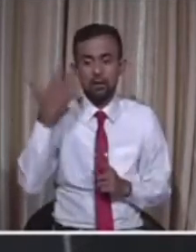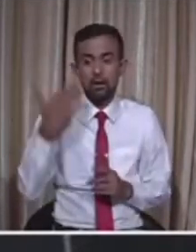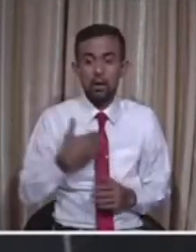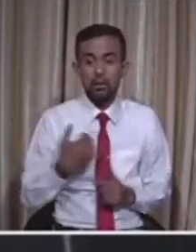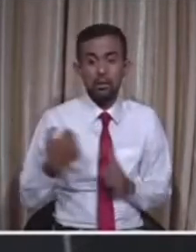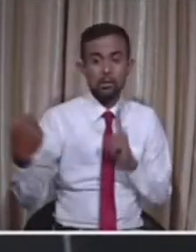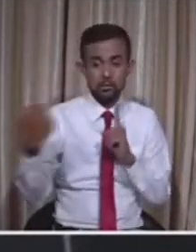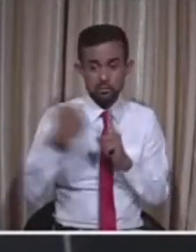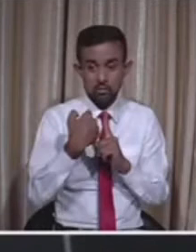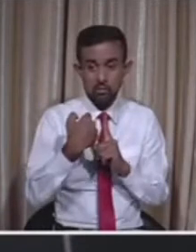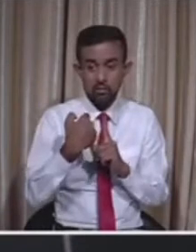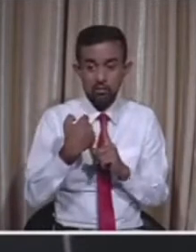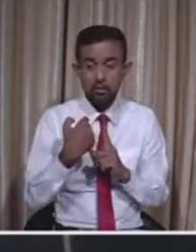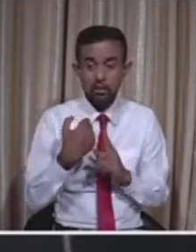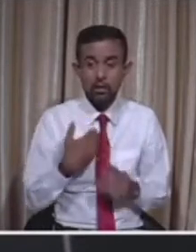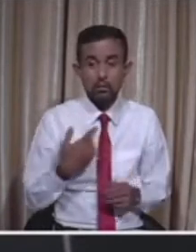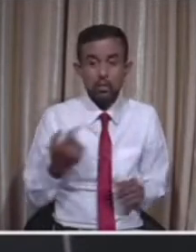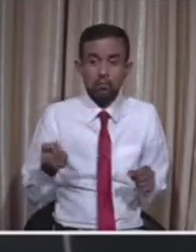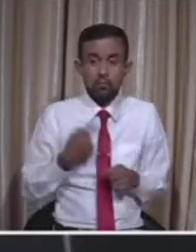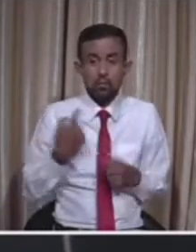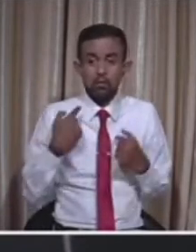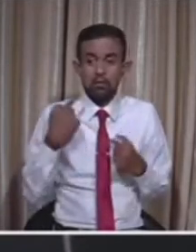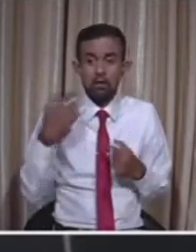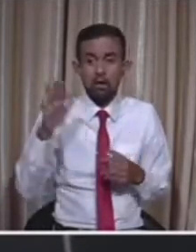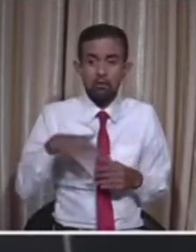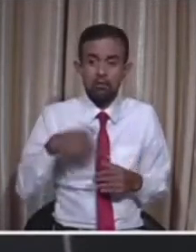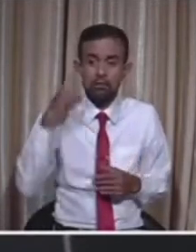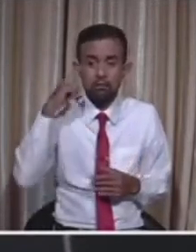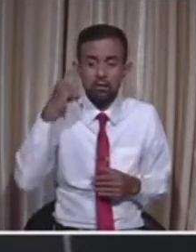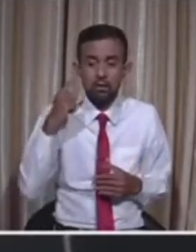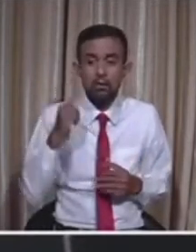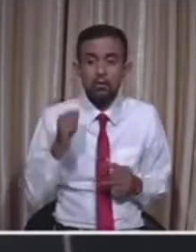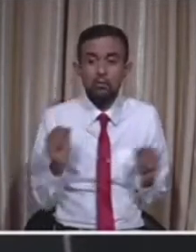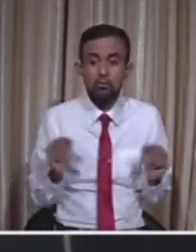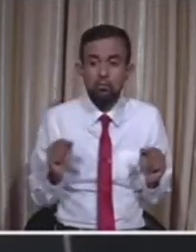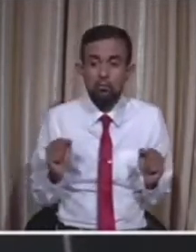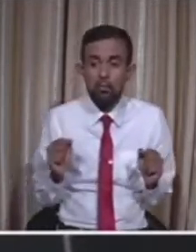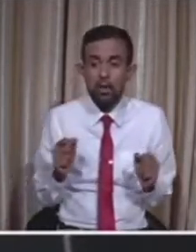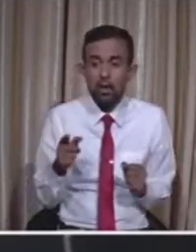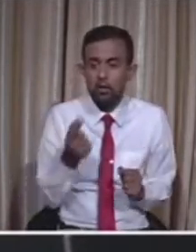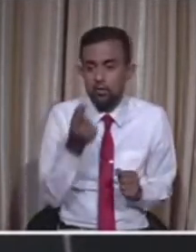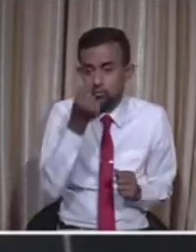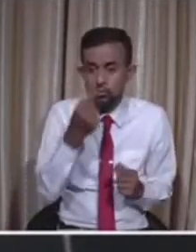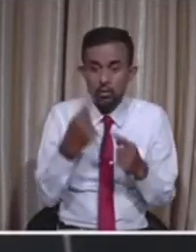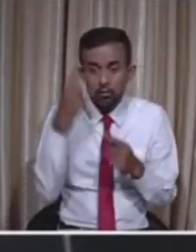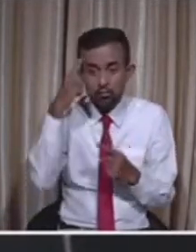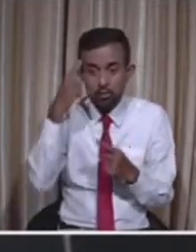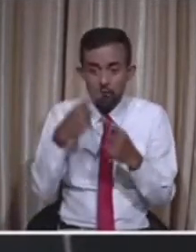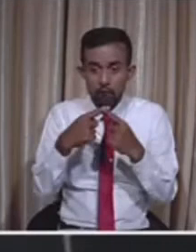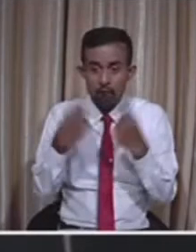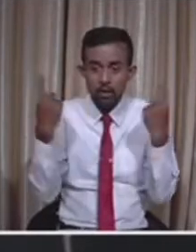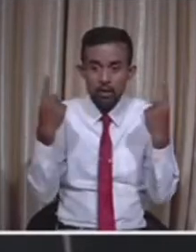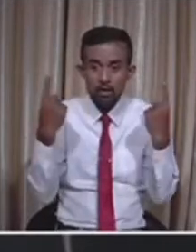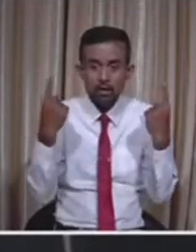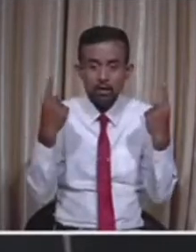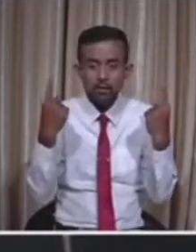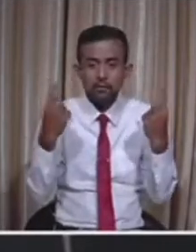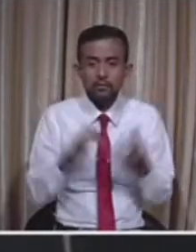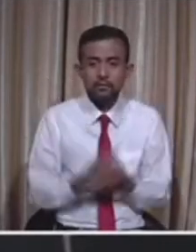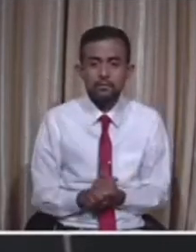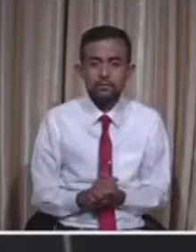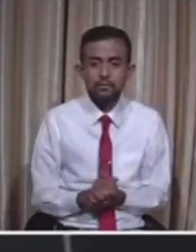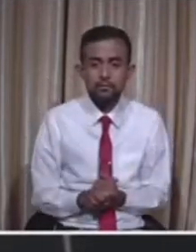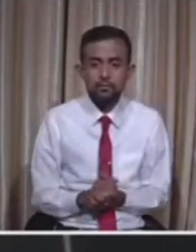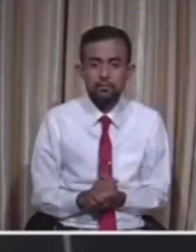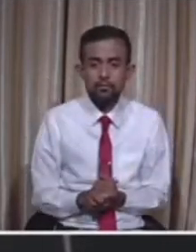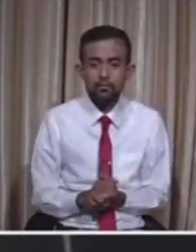උස්සනවා අපිටත් අපිවත් මරා දමන්න මේ කටයුතු කරනවා කියලා දැනෙන්න පටන් ගන්නකොට අන්න පුංචි වෙනස්කමක් අන්න වෙනස්කමකට ලක් වුණා